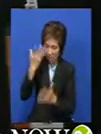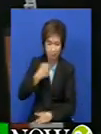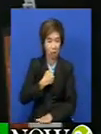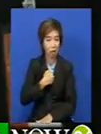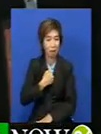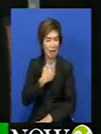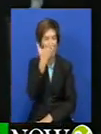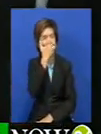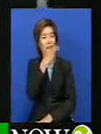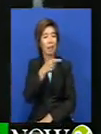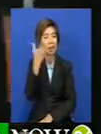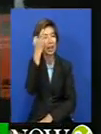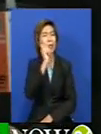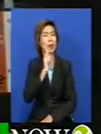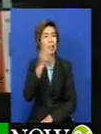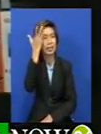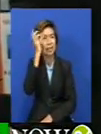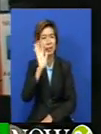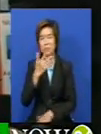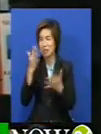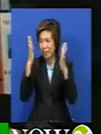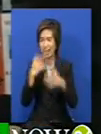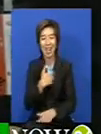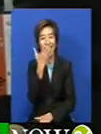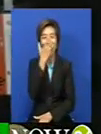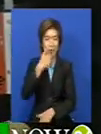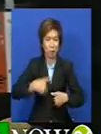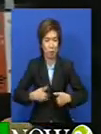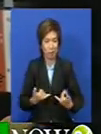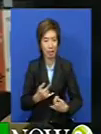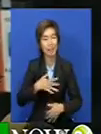กักๆอยู่นี่จะไปเครียดไม่มีเครียดโถสบายมาก